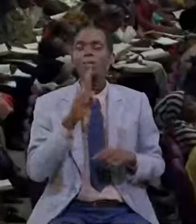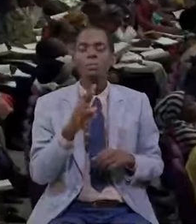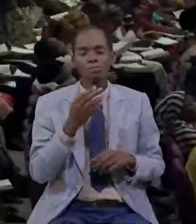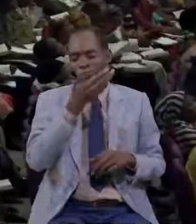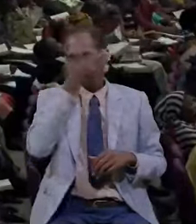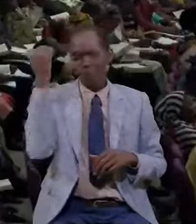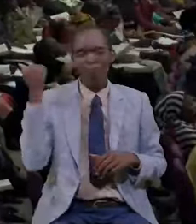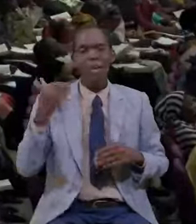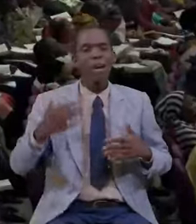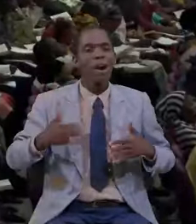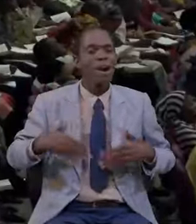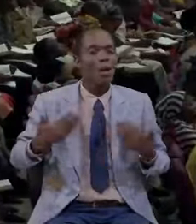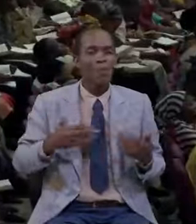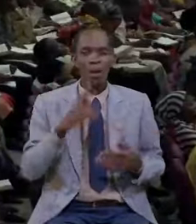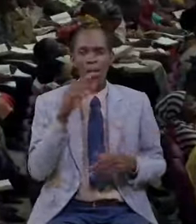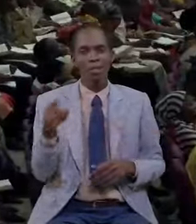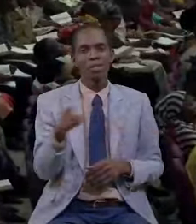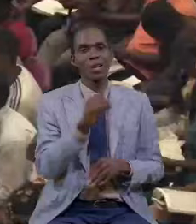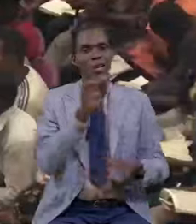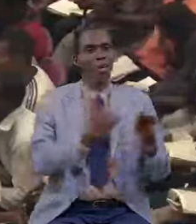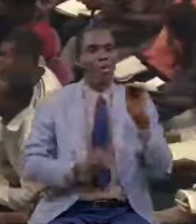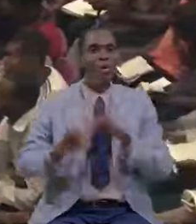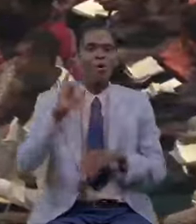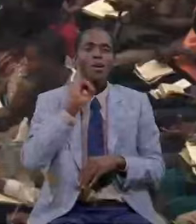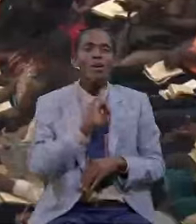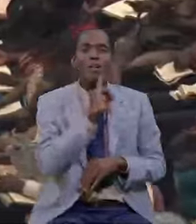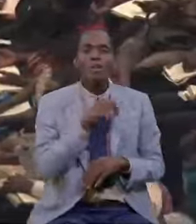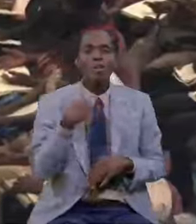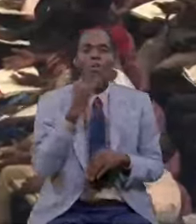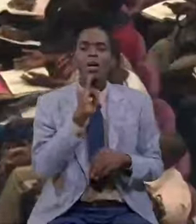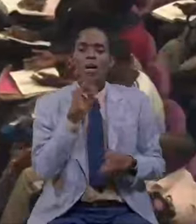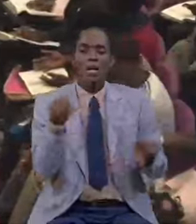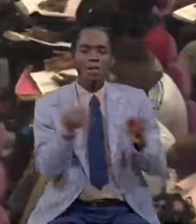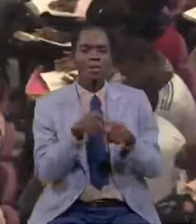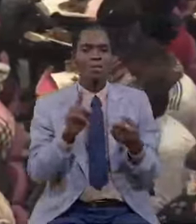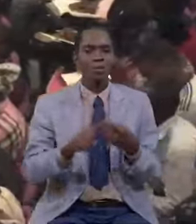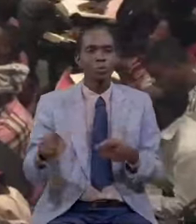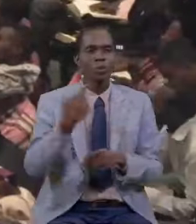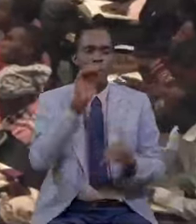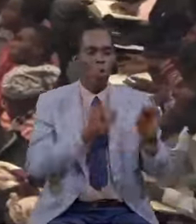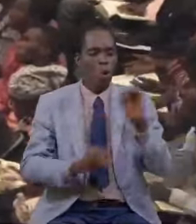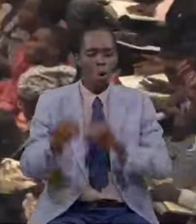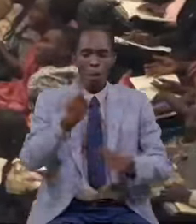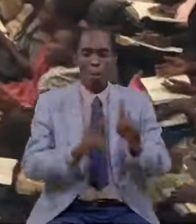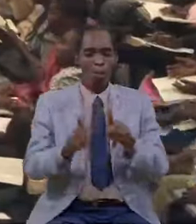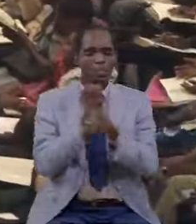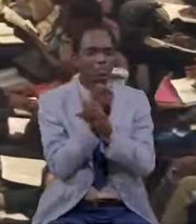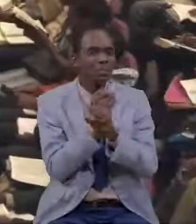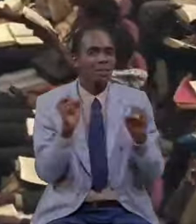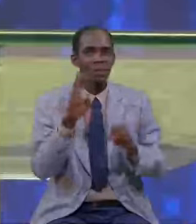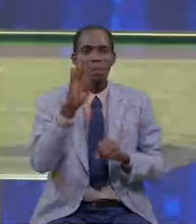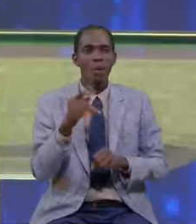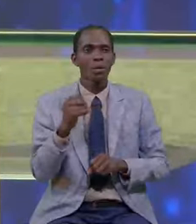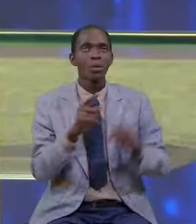es heureux, Israël, qui est comme toi. Un peuple sauvé par l'Éternel,